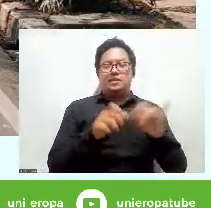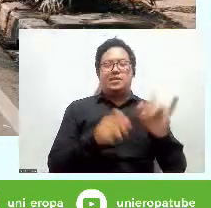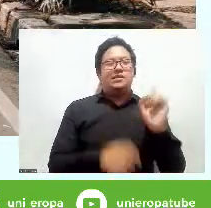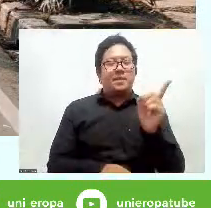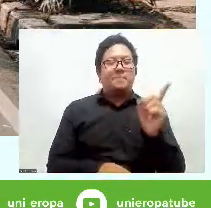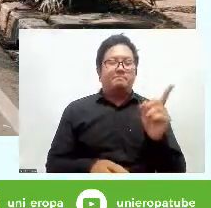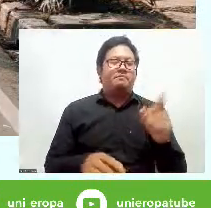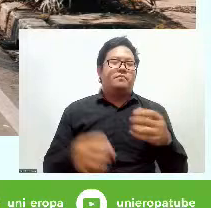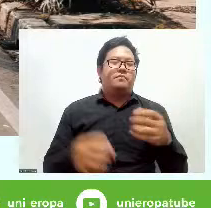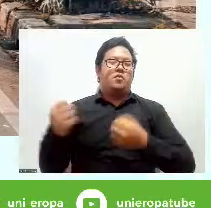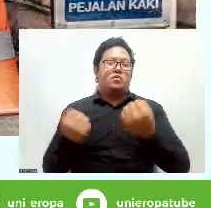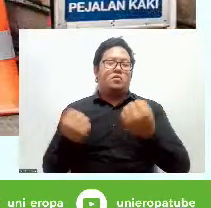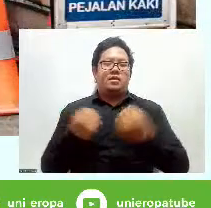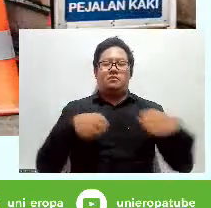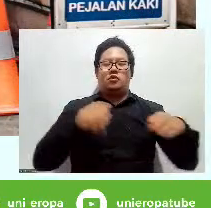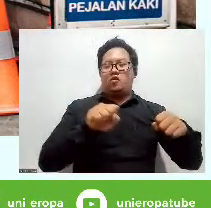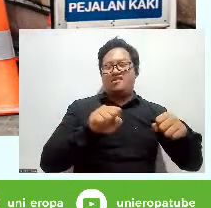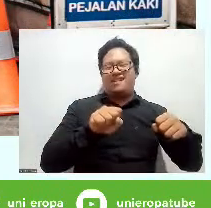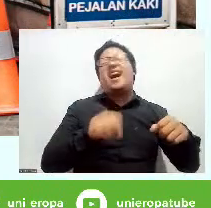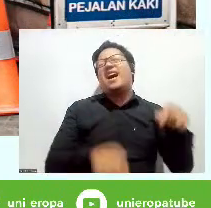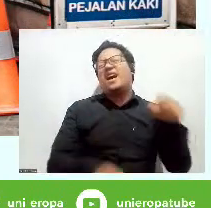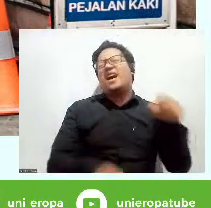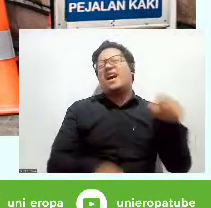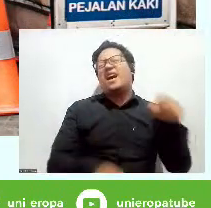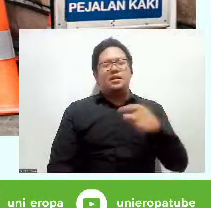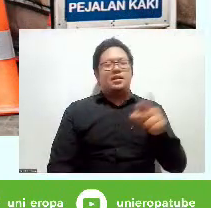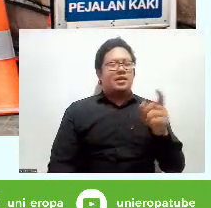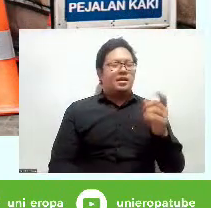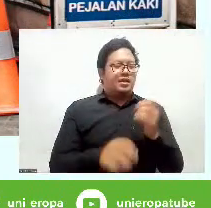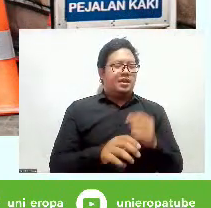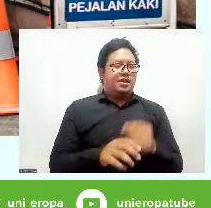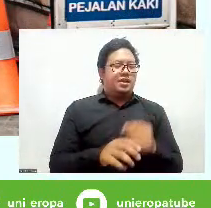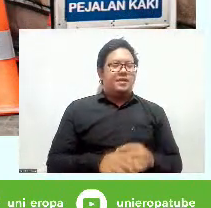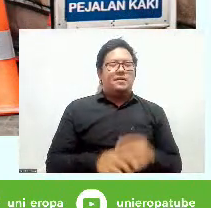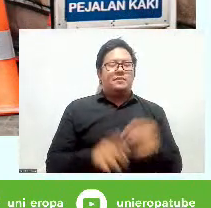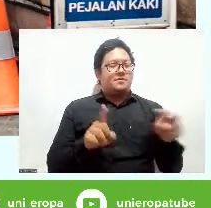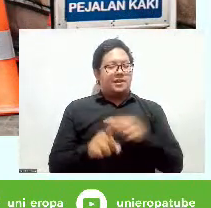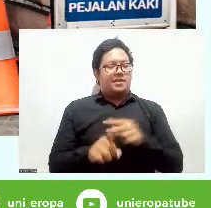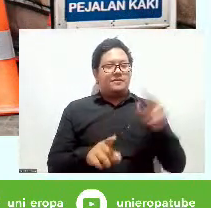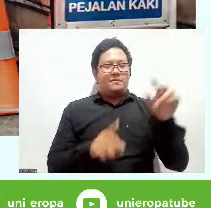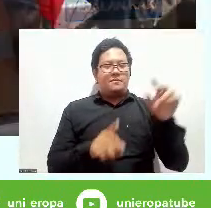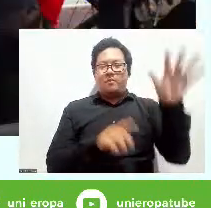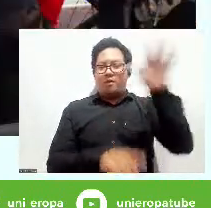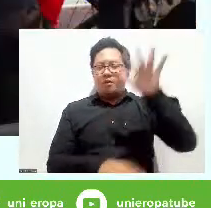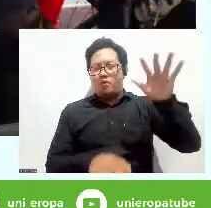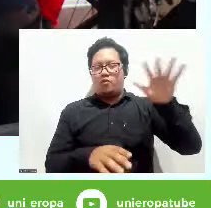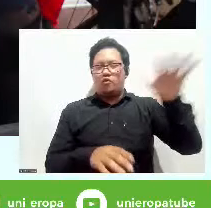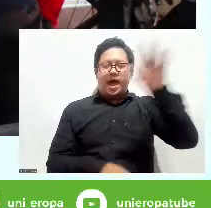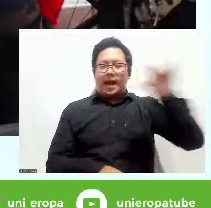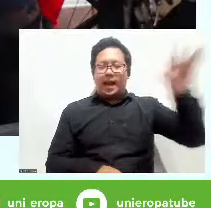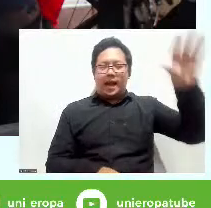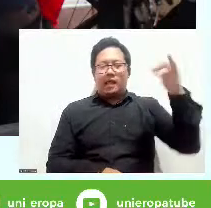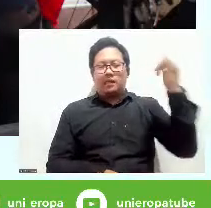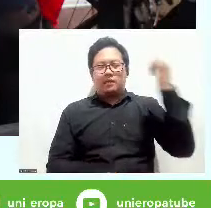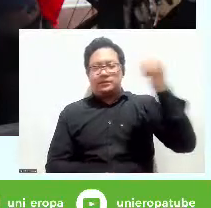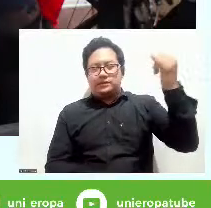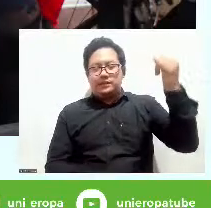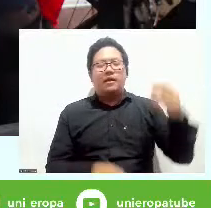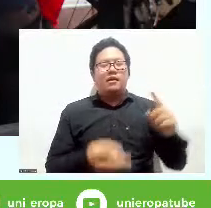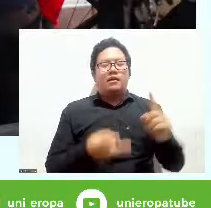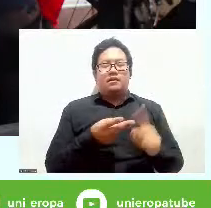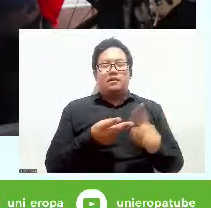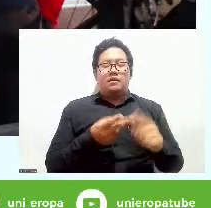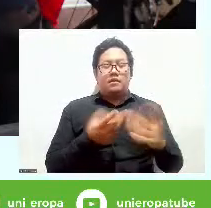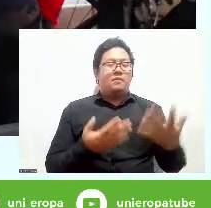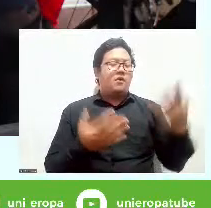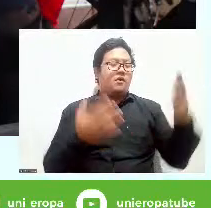baru dari aspek polusi udara alasan berikutnya dari kami mengajak sosial momen ini adalah kemacetan kemacetan sudah